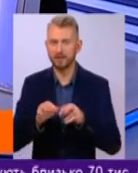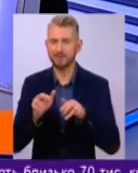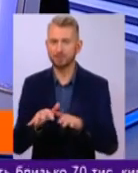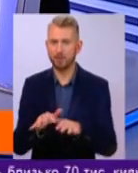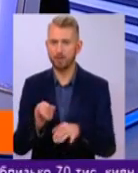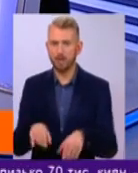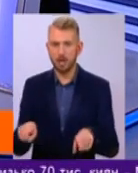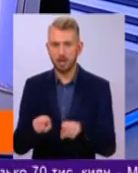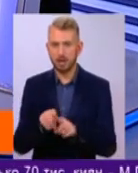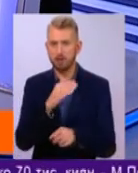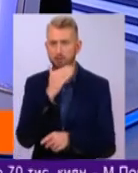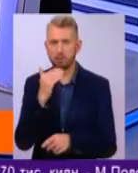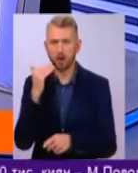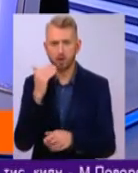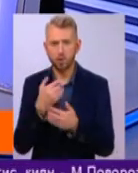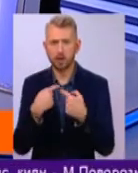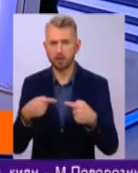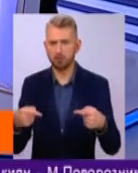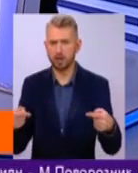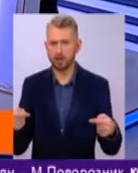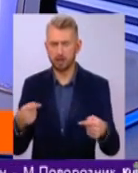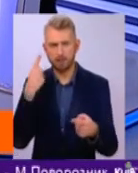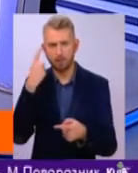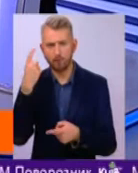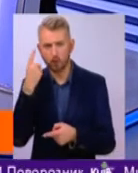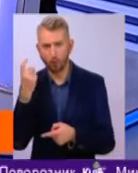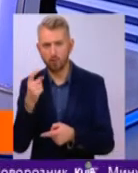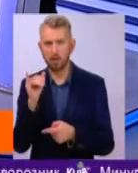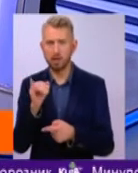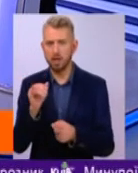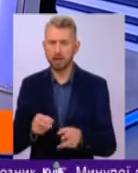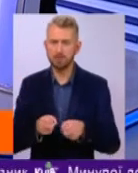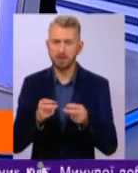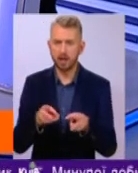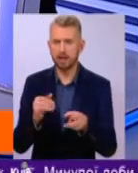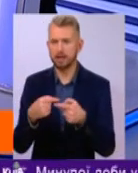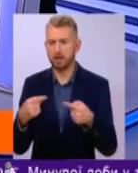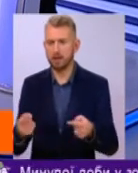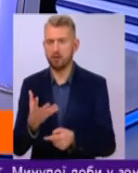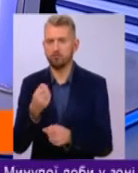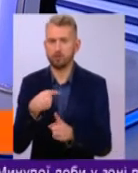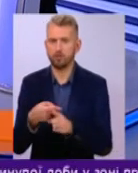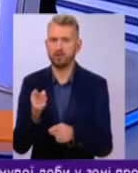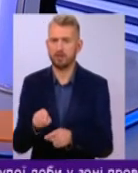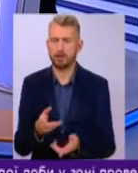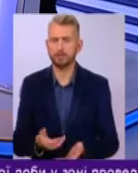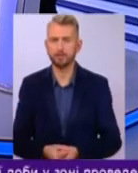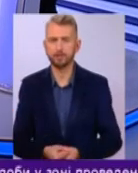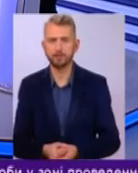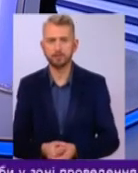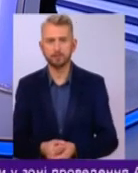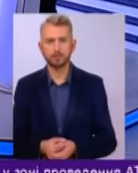І так багато різноманітних повідомлень і кримінальних, і так далі. І ще плюс це.